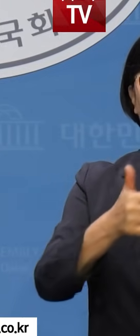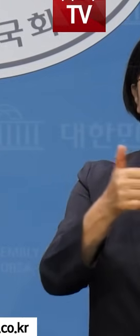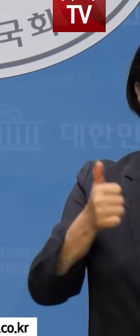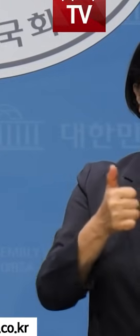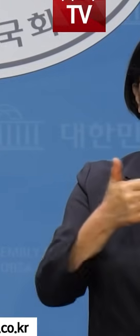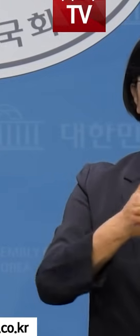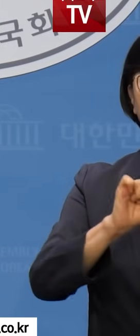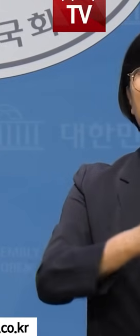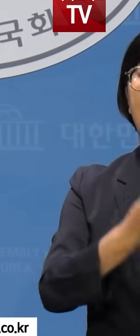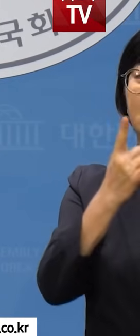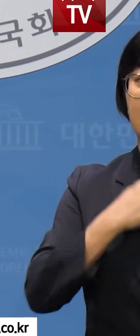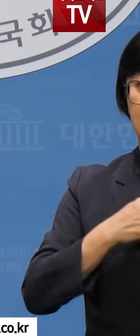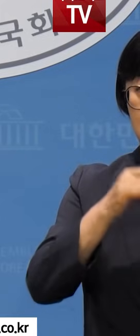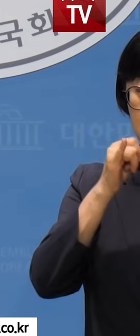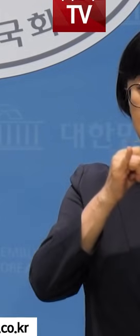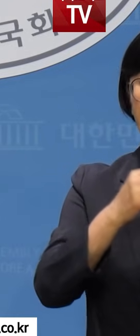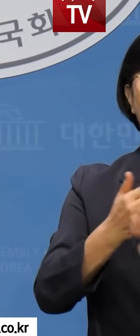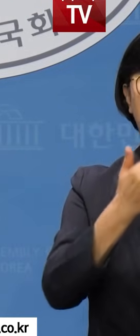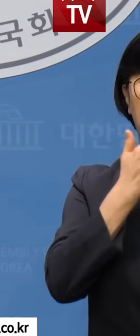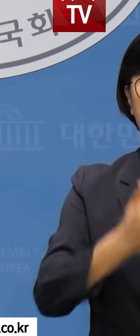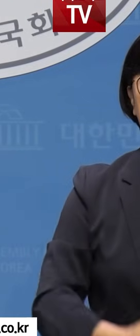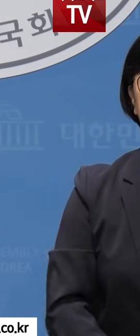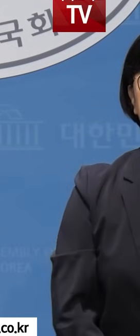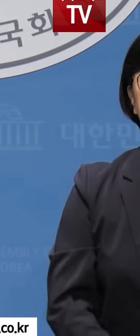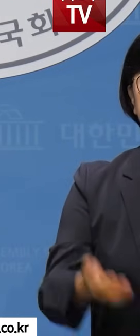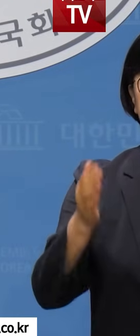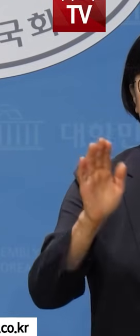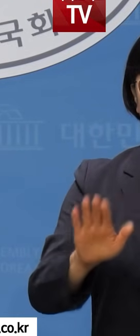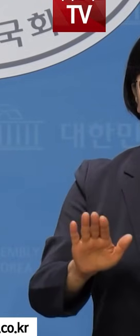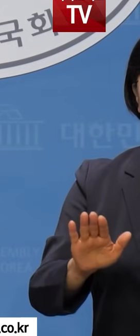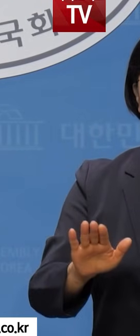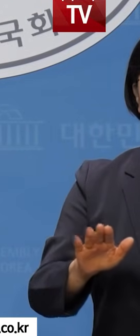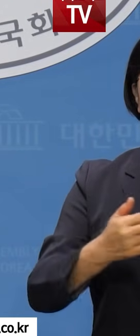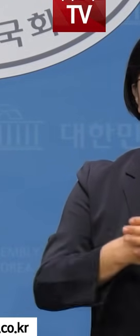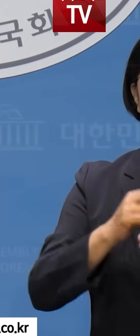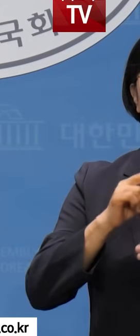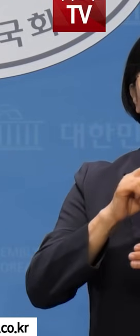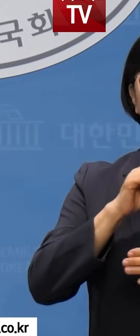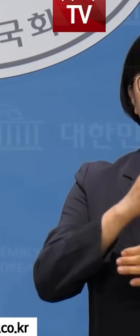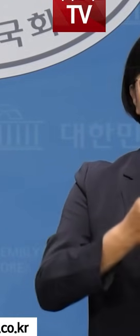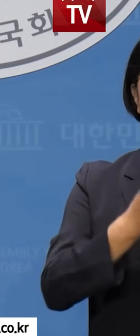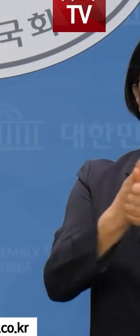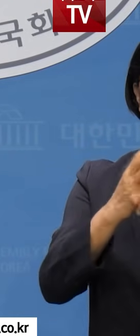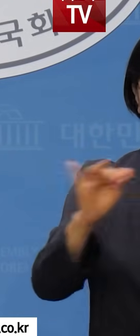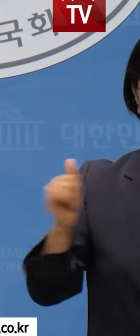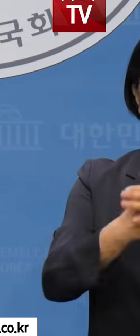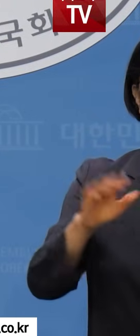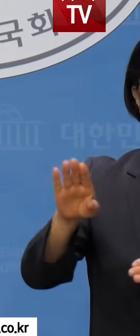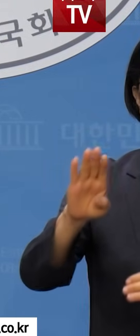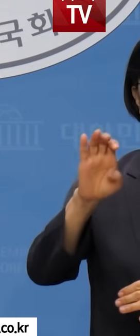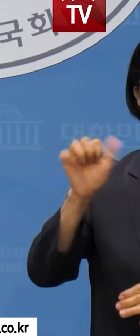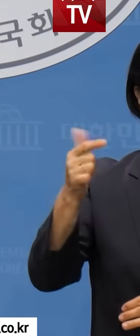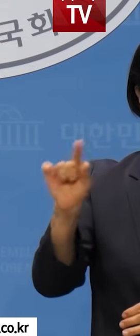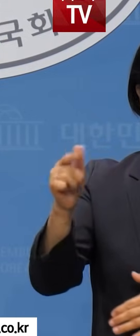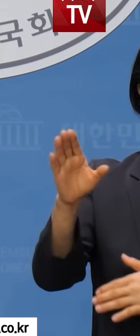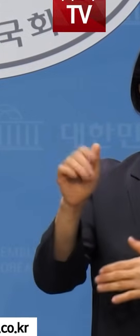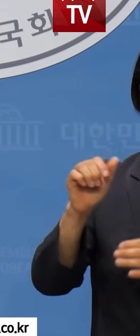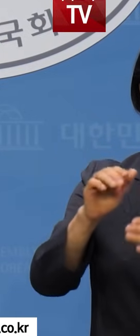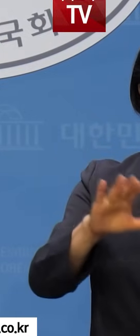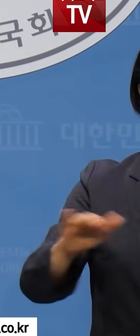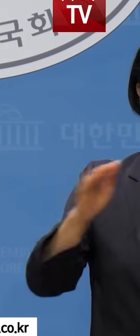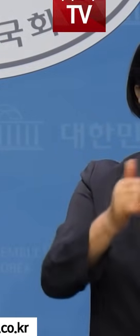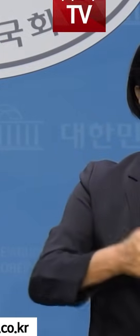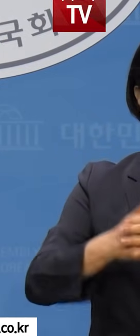본회의에 공개한 전례 역시 없습니다. 그런데 피고발인 한동훈은